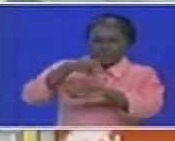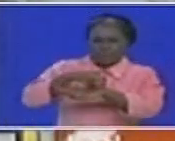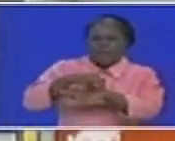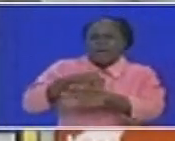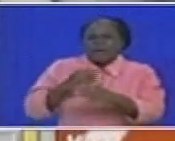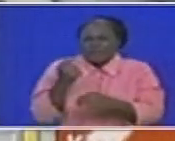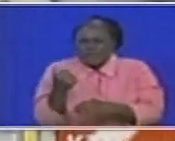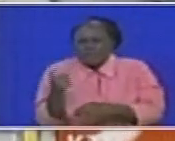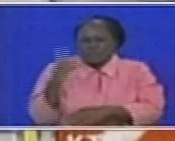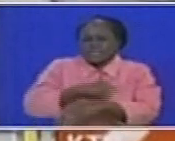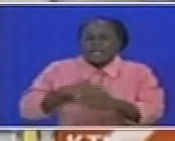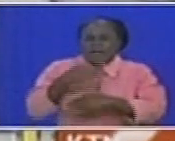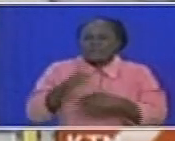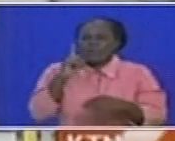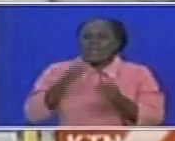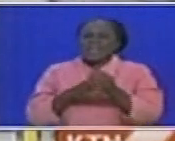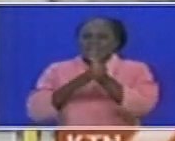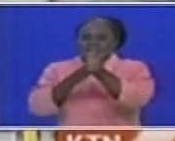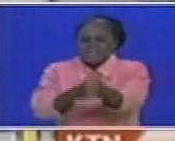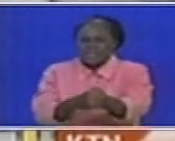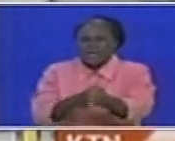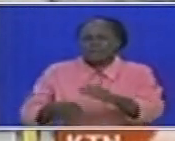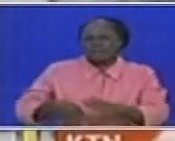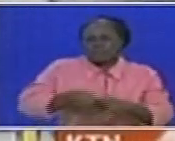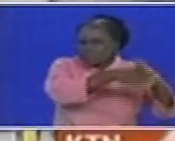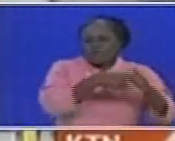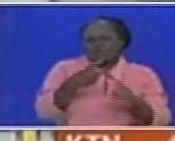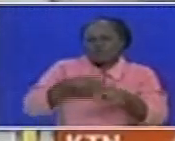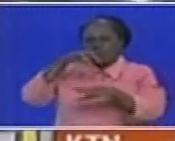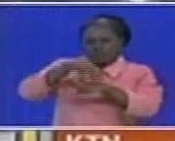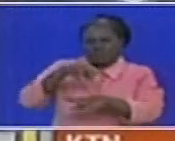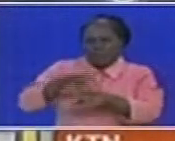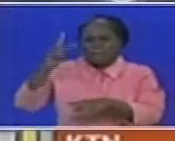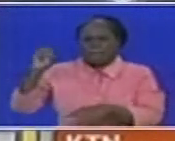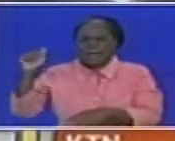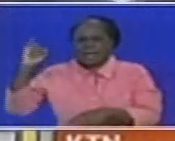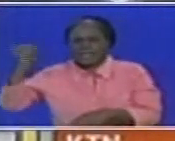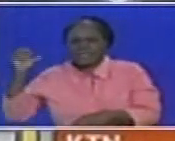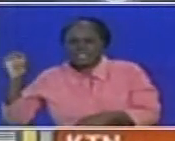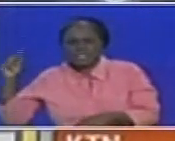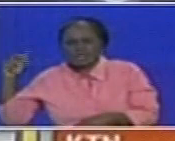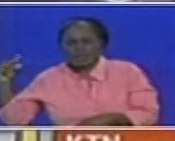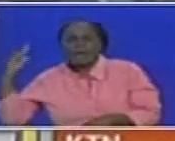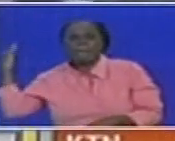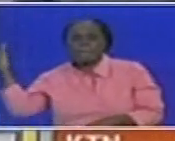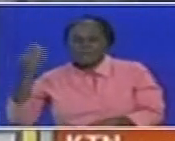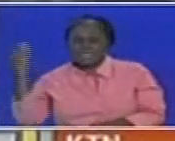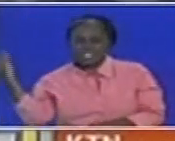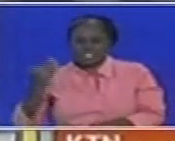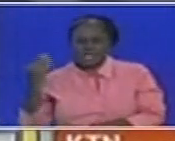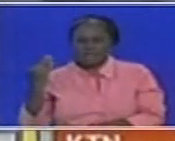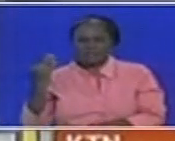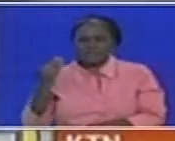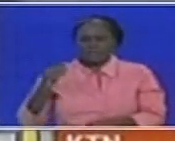tu baada ya kiongozi mmoja Sheikh kutimuliwa katika msikiti mmoja eneo la Majengo. Mhubiri anayehubiri